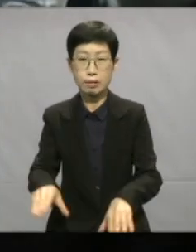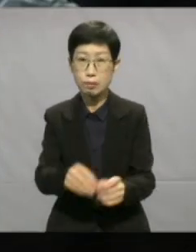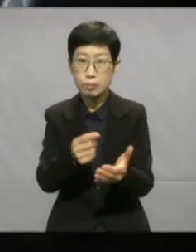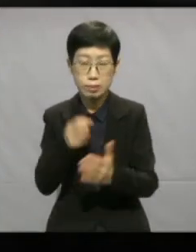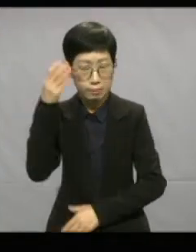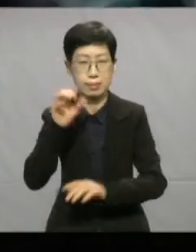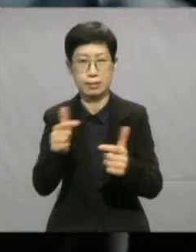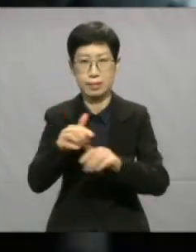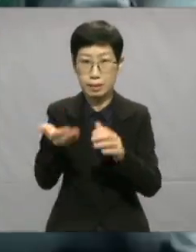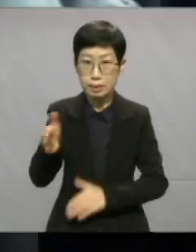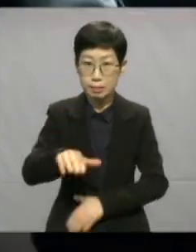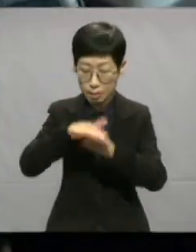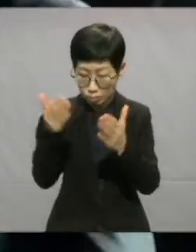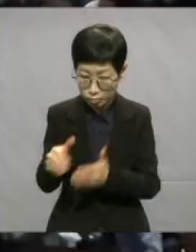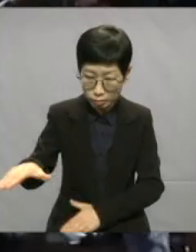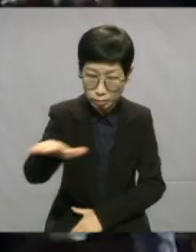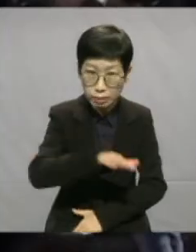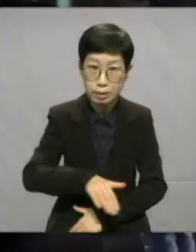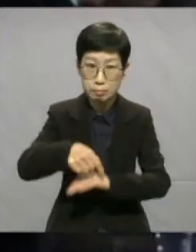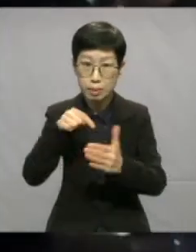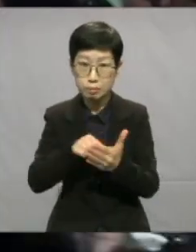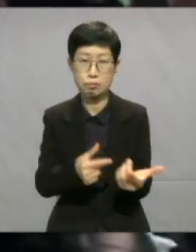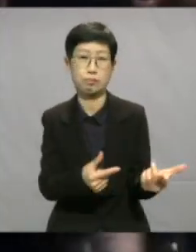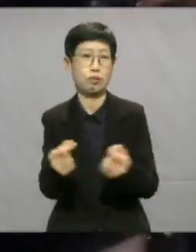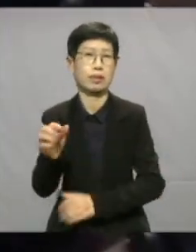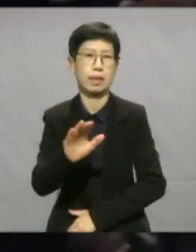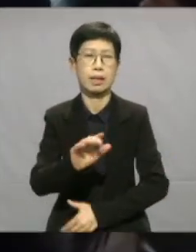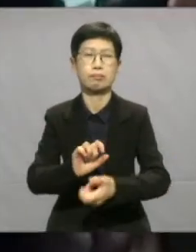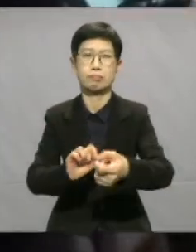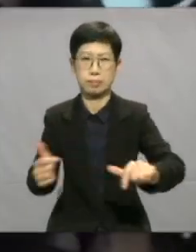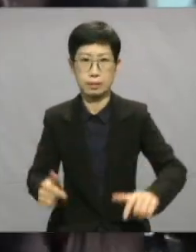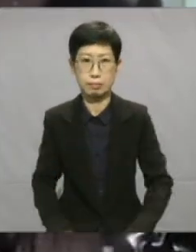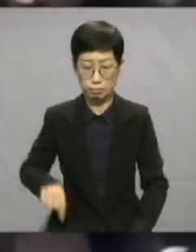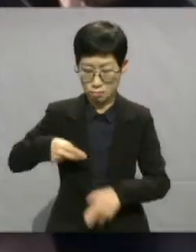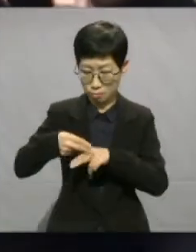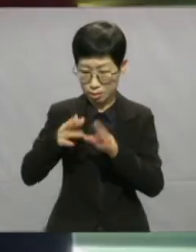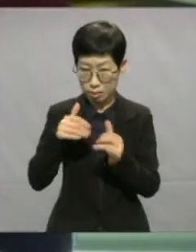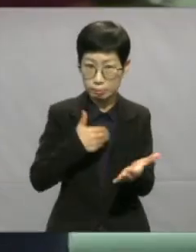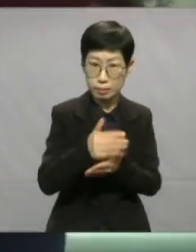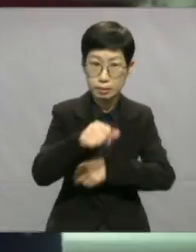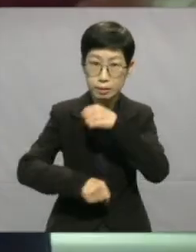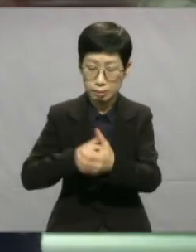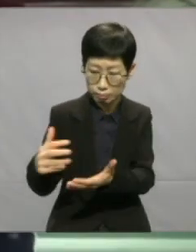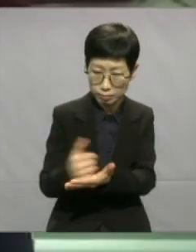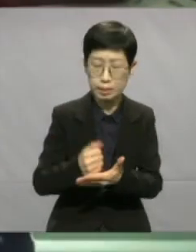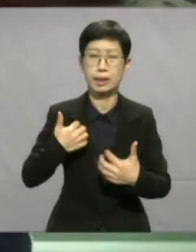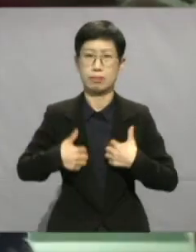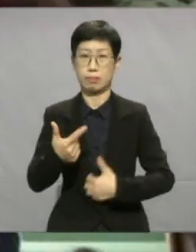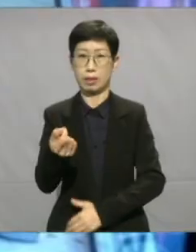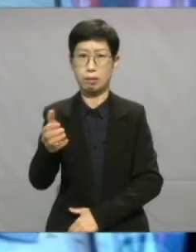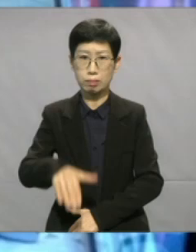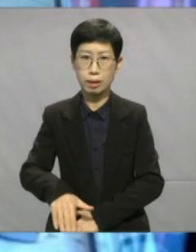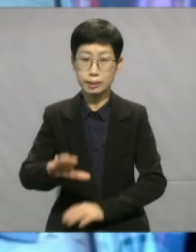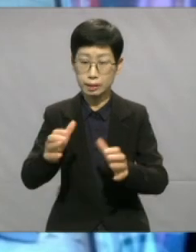하지만 모든 사람이 같은 마음인 건 아닙니다. 독재자를 쫓아내고 자유를 되찾았다는 건 기쁘지만 귀국은 다른